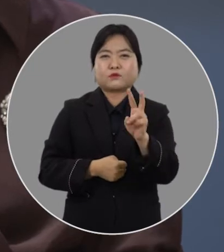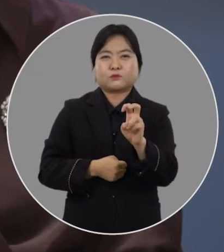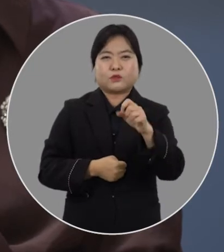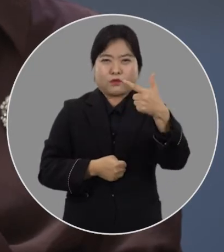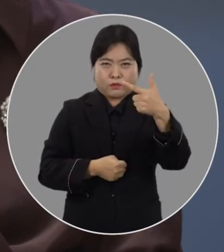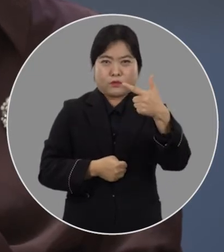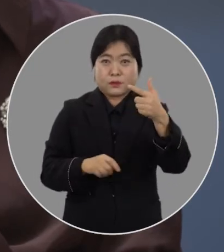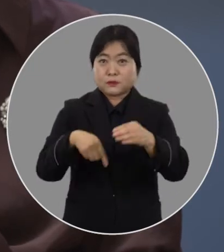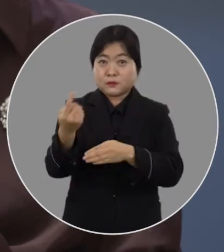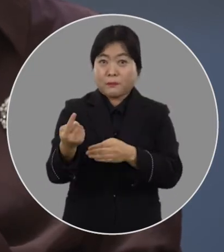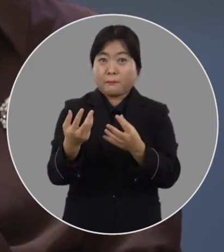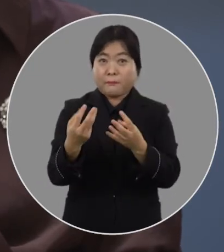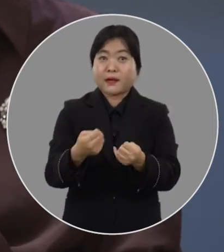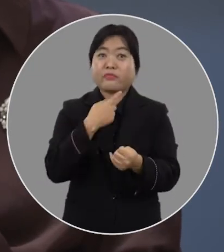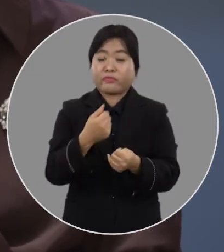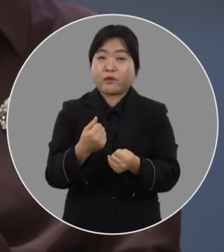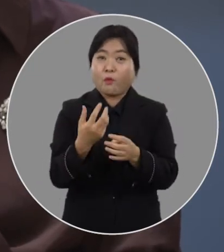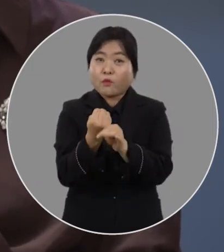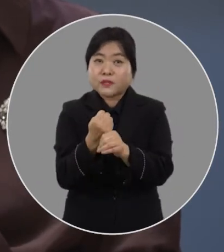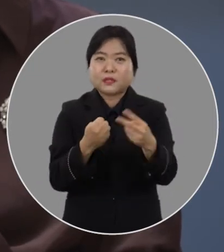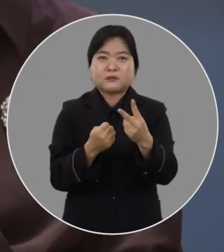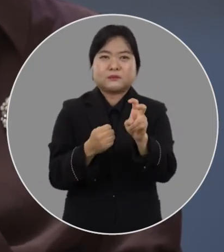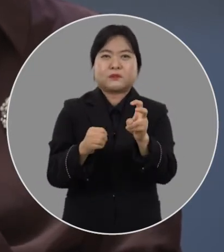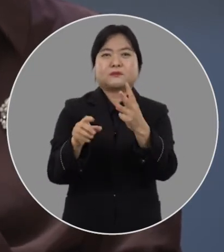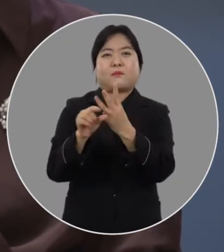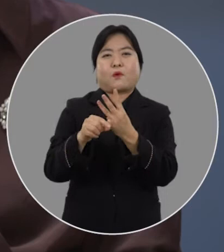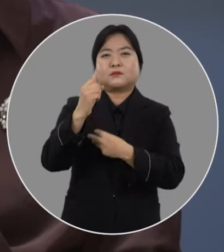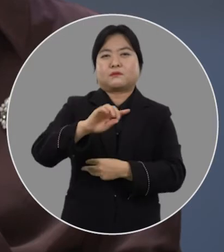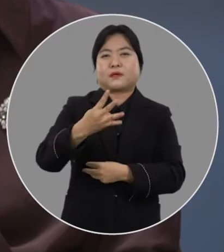1,826건이었고요. 그 다음으로 많았던 달은 2020년 3월로